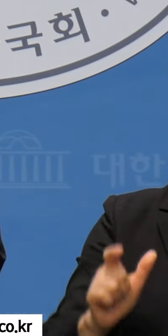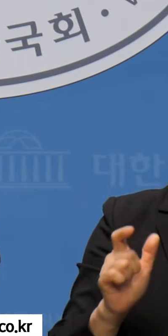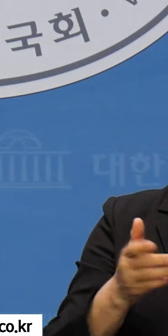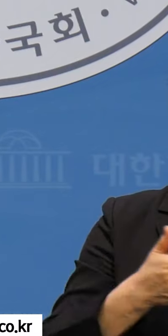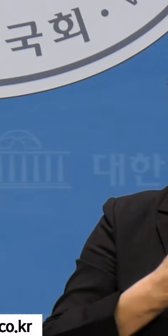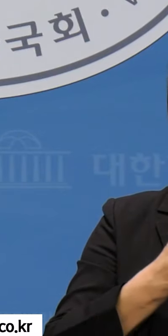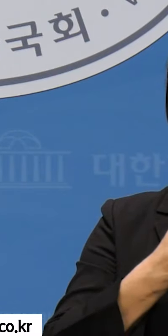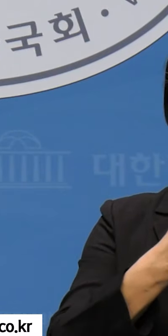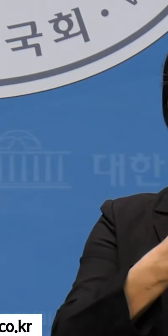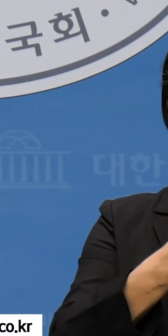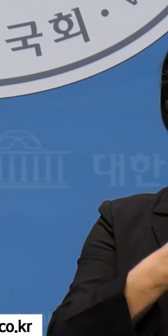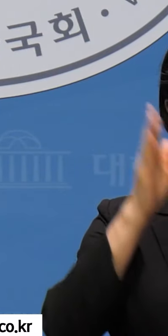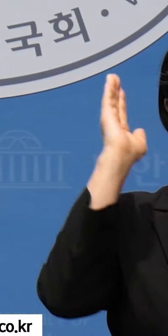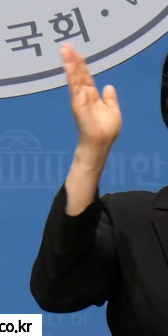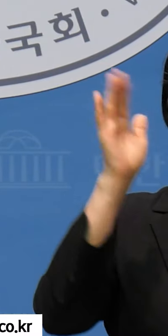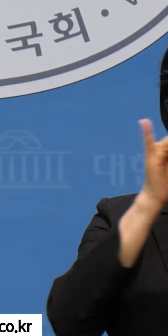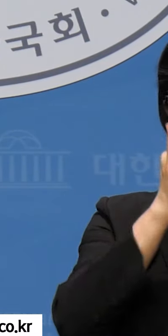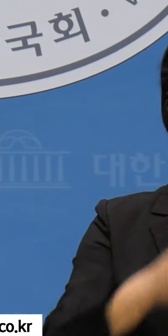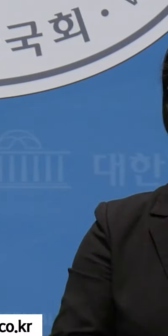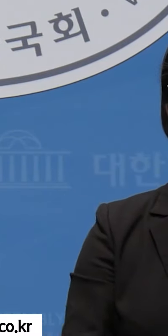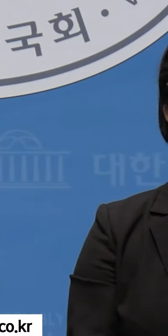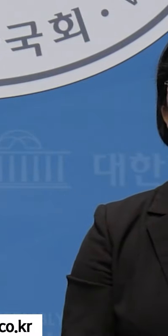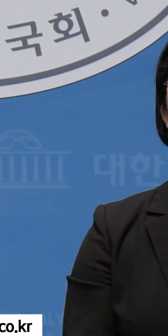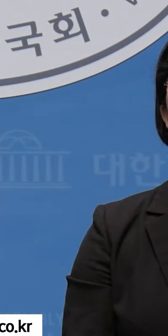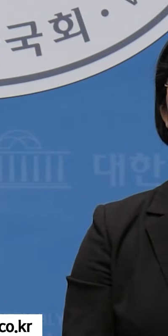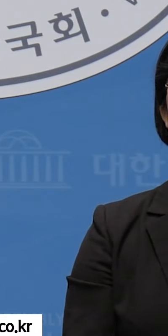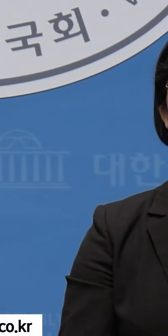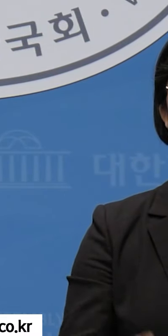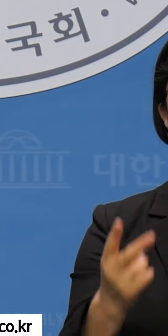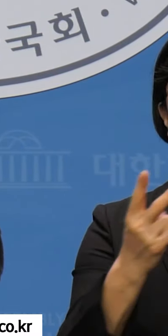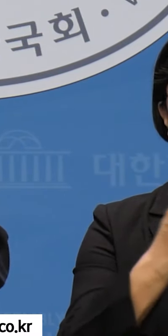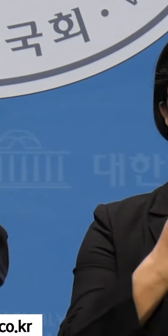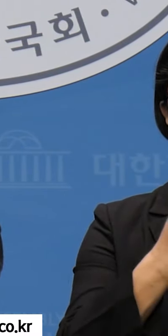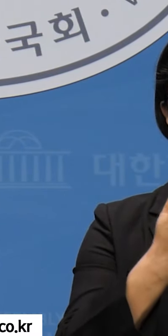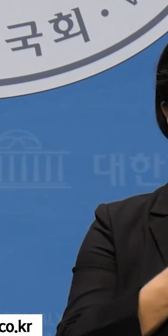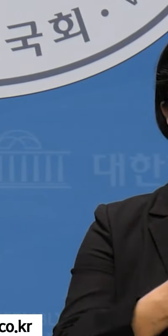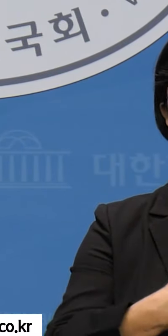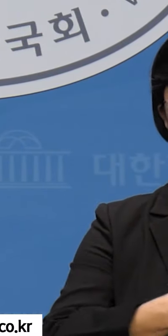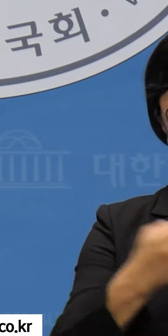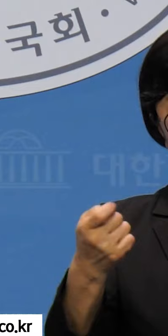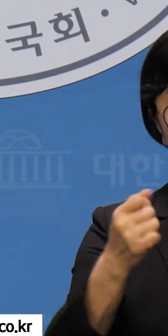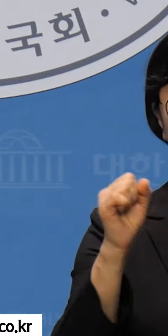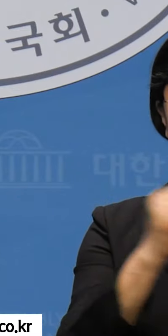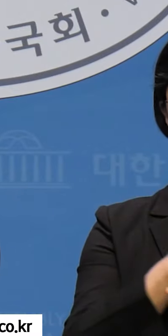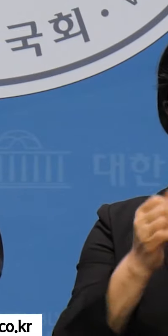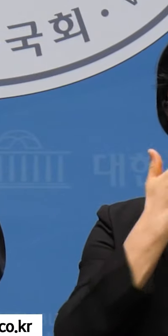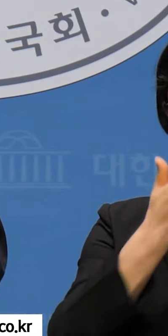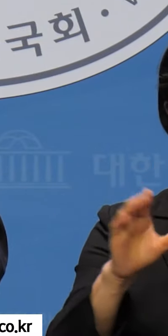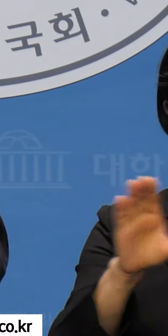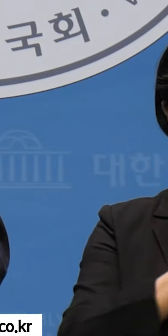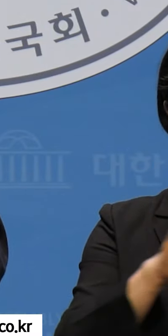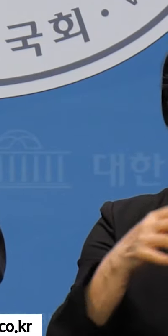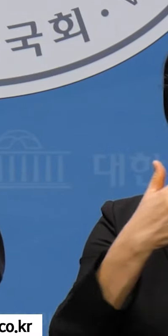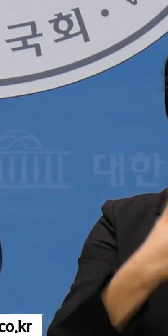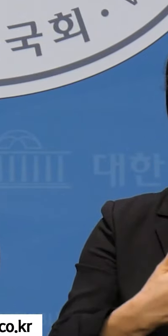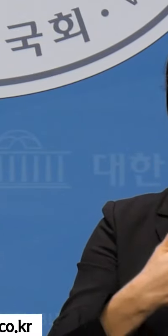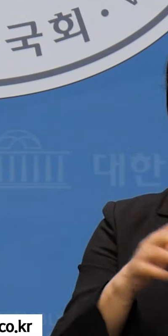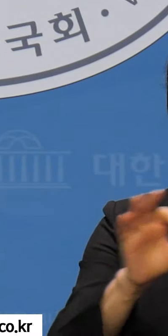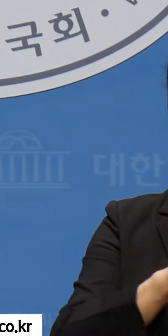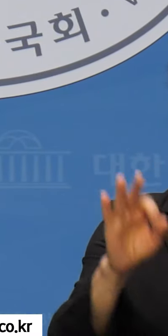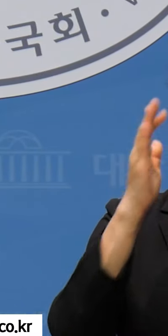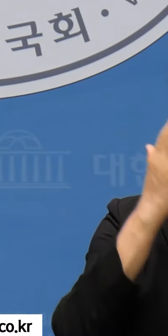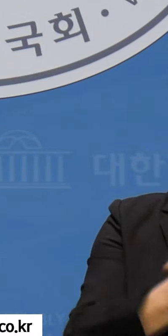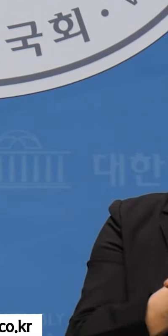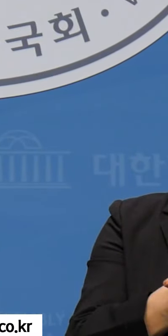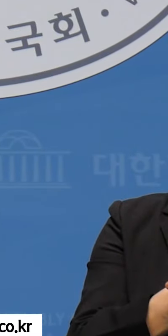강력하게 언급하였다. 둘째, 해킹과 조작이 가능한 전산기기를 사용하지